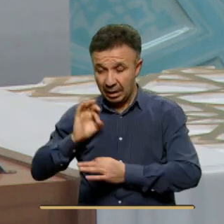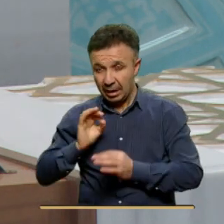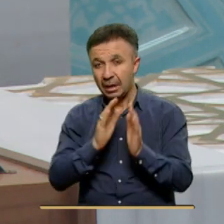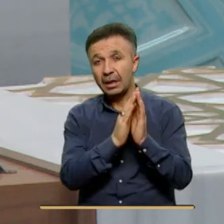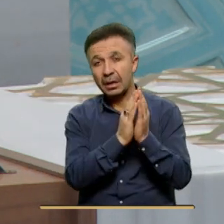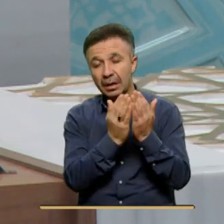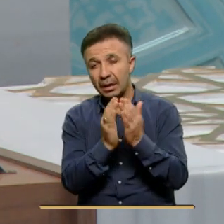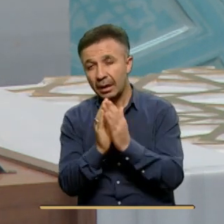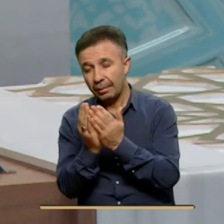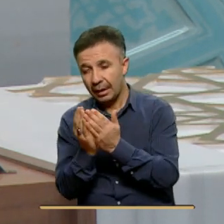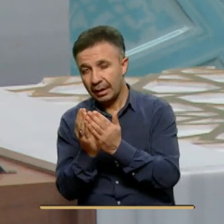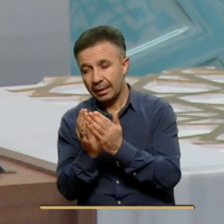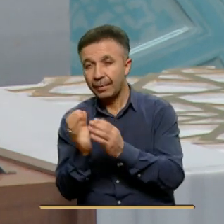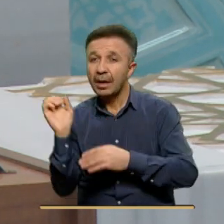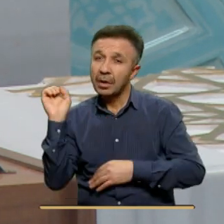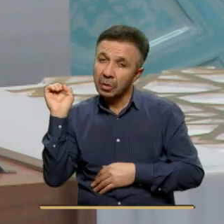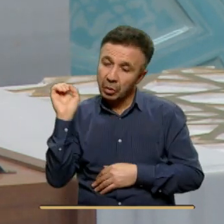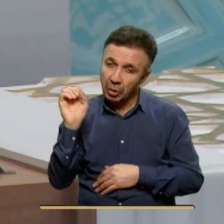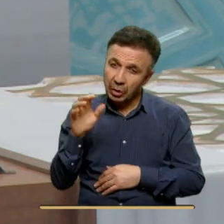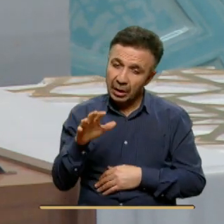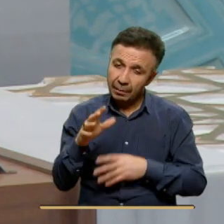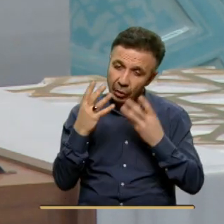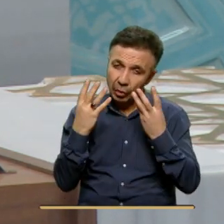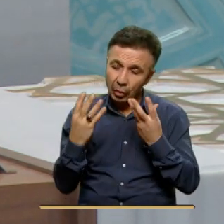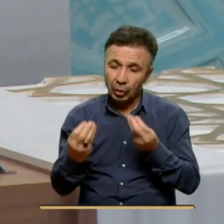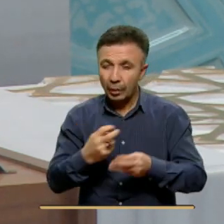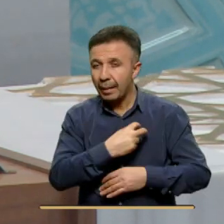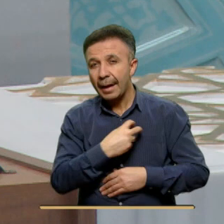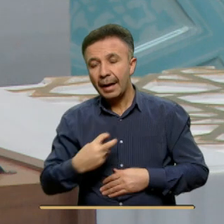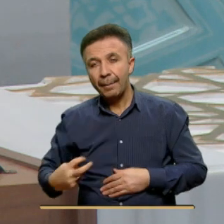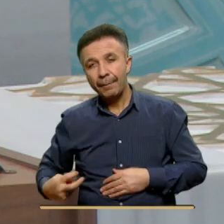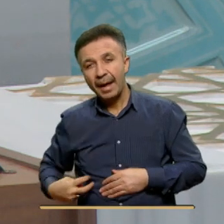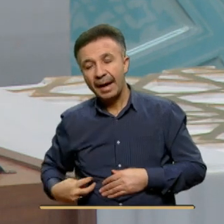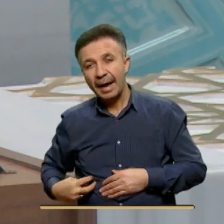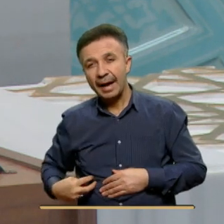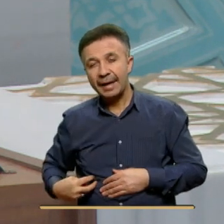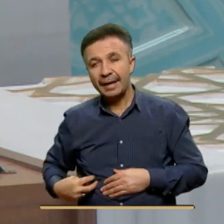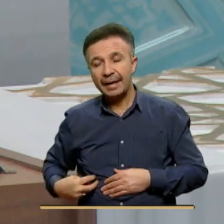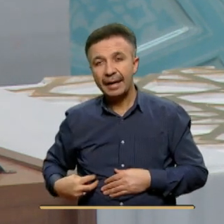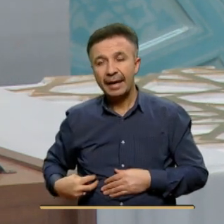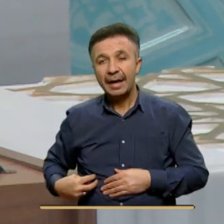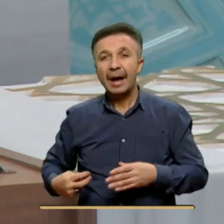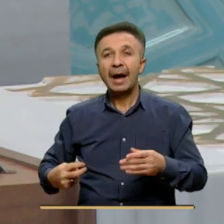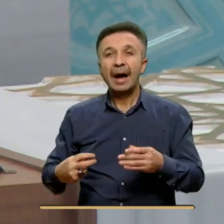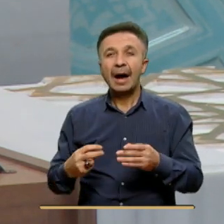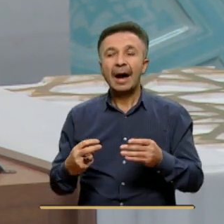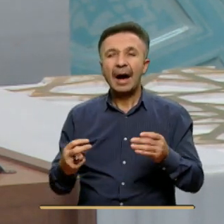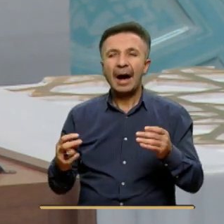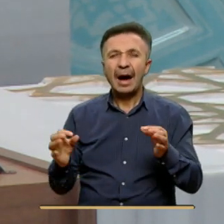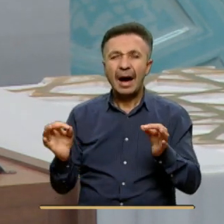kitaplar ve göndermiş olduğu peygamberler aracılığıyla insanların